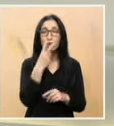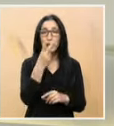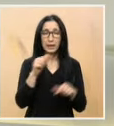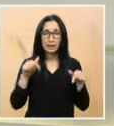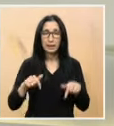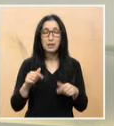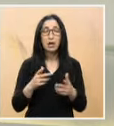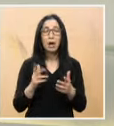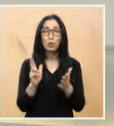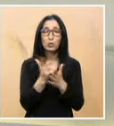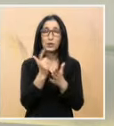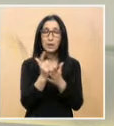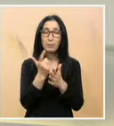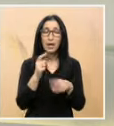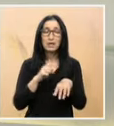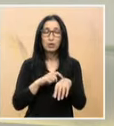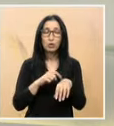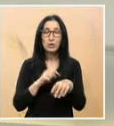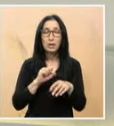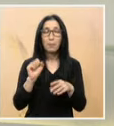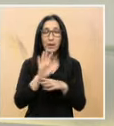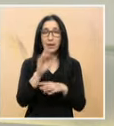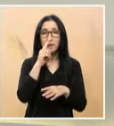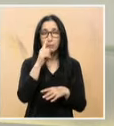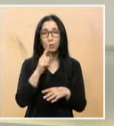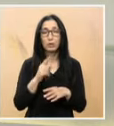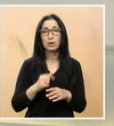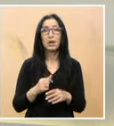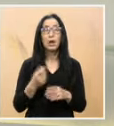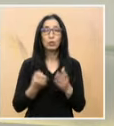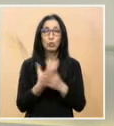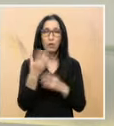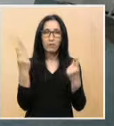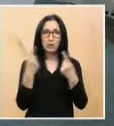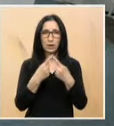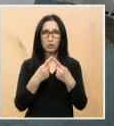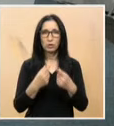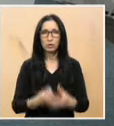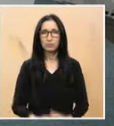днес от 17 часа и 15 минути в програмата на БНТ2. До нови срещи!